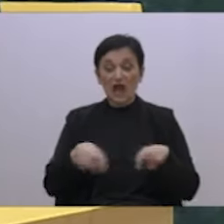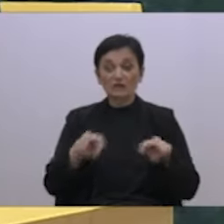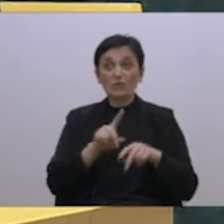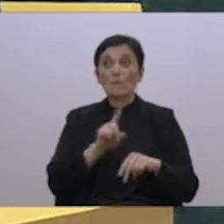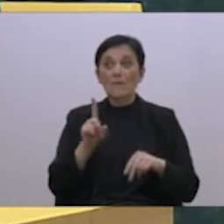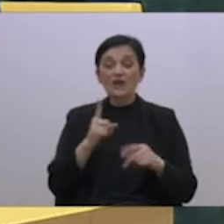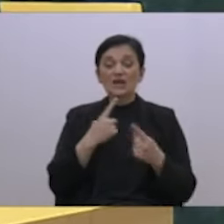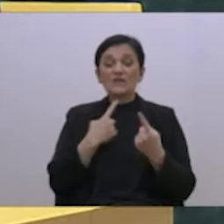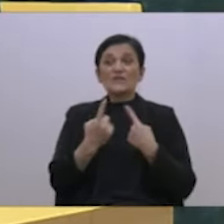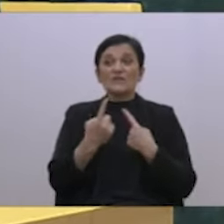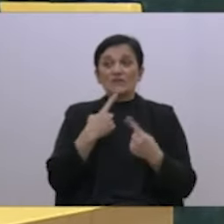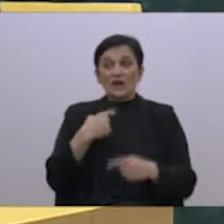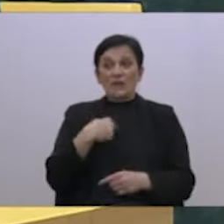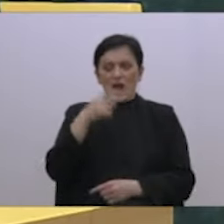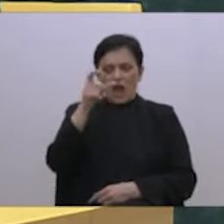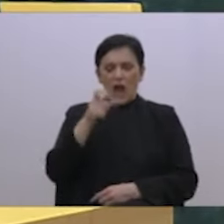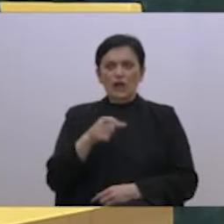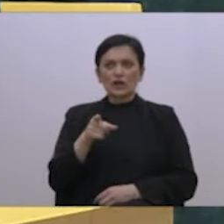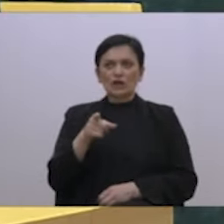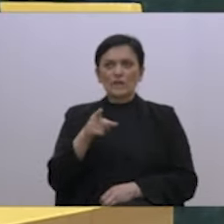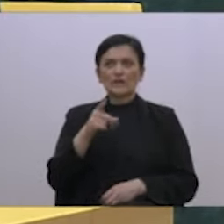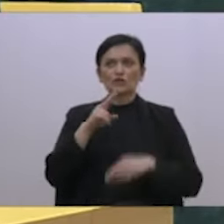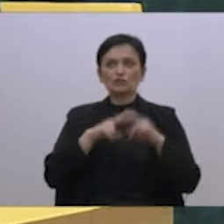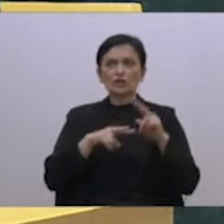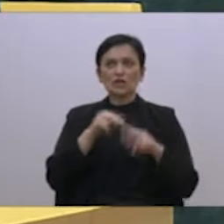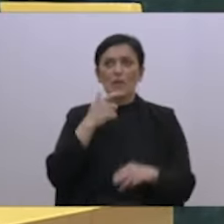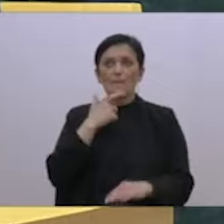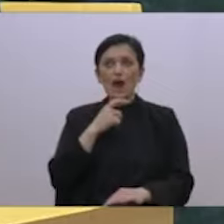ეგერ ველაპარაკე მე ადამიანს, რომელიც არის მშენებელი,